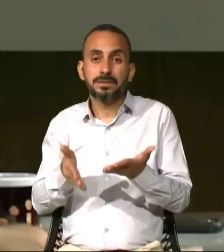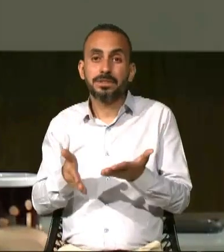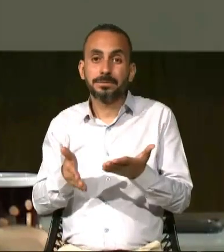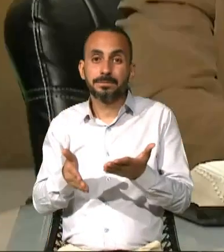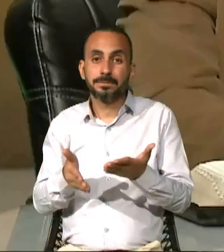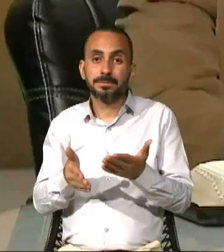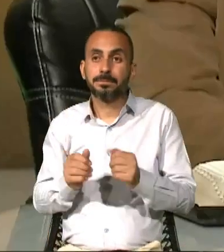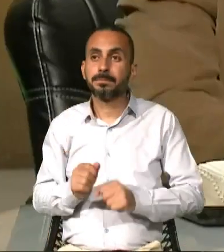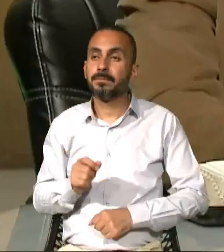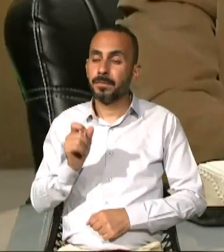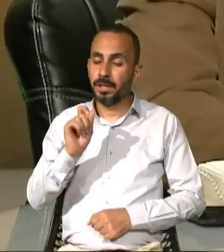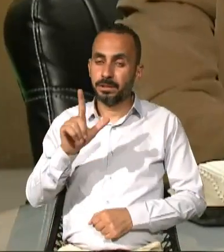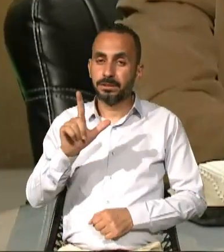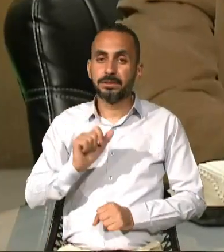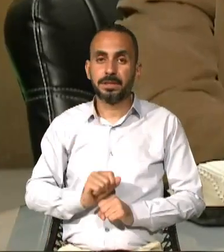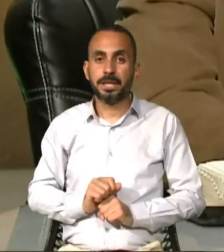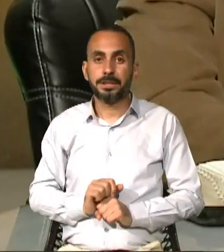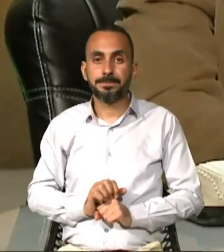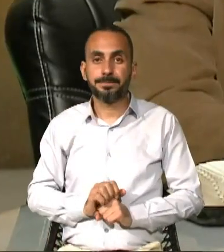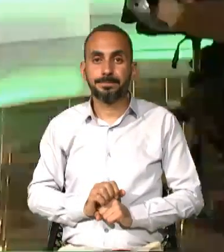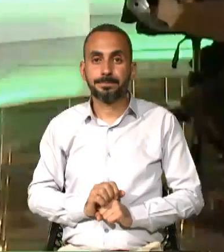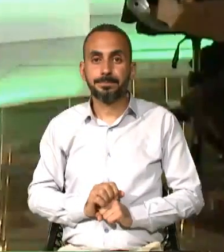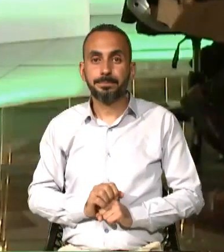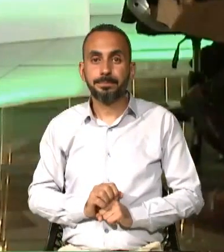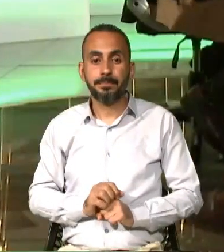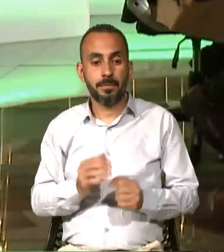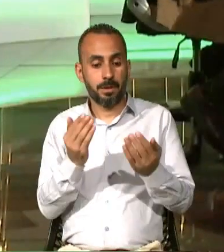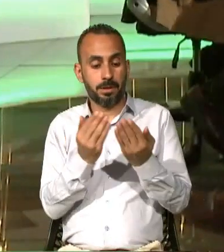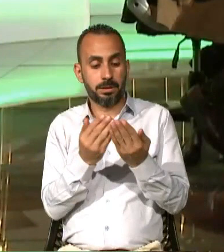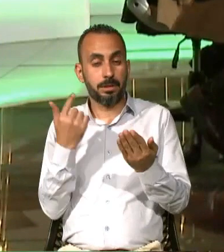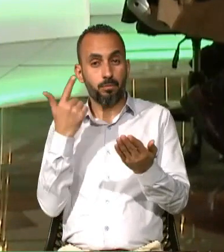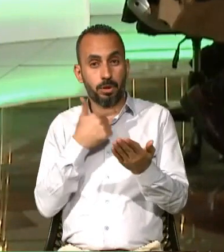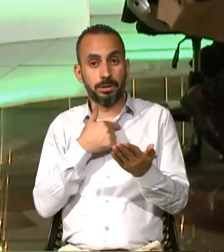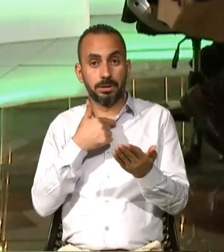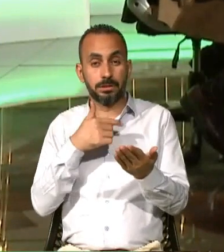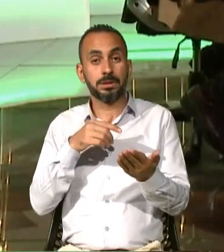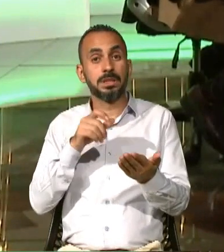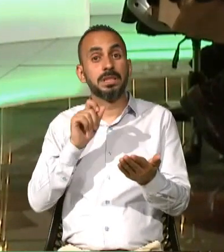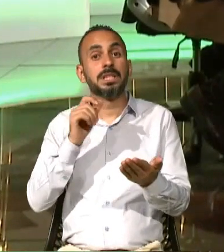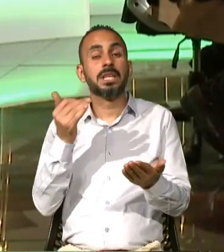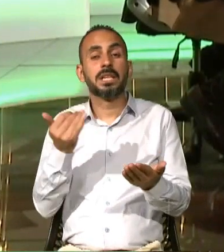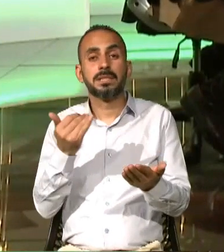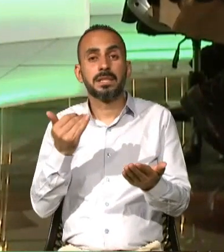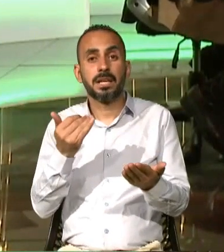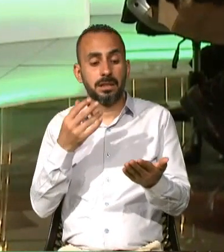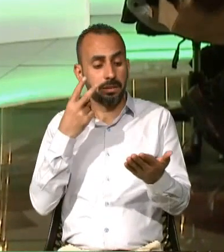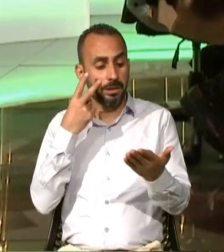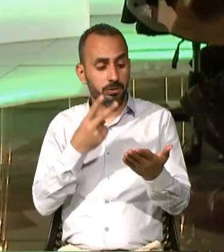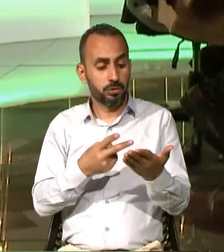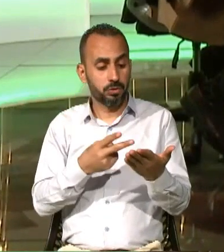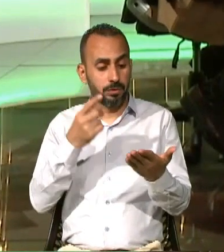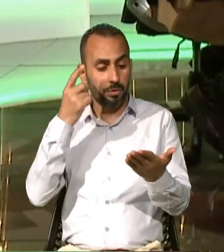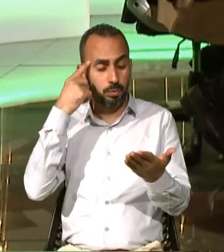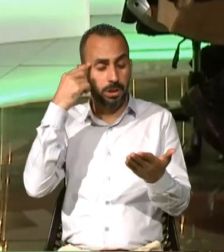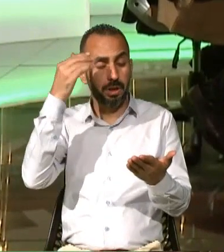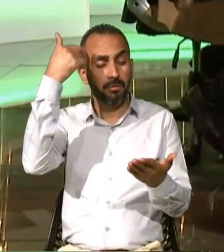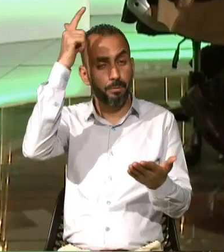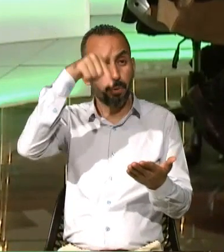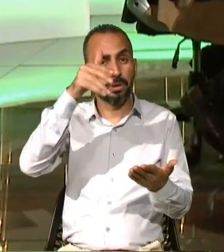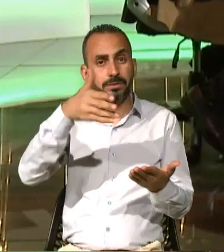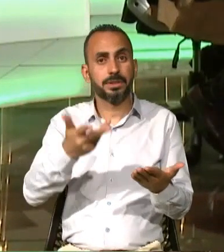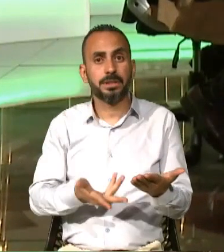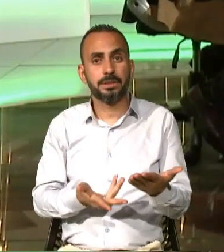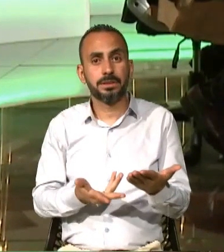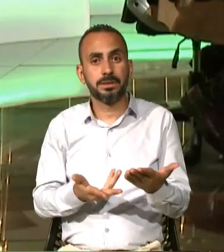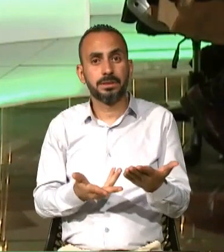الكتاب المقدس بيقول يعني فيه الكتاب إيه؟ ممكن اعرف منه بكره طبعا، لان الكتاب المقدس مثلا ارميا 23 لما يقول قد علمت الافكار التي انا مفتكر